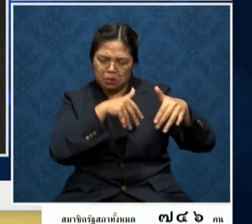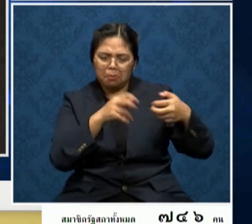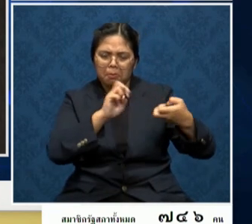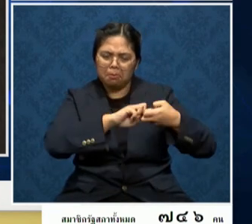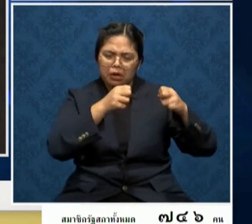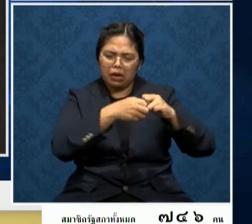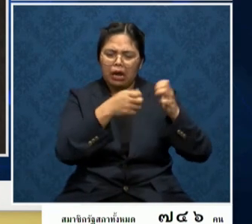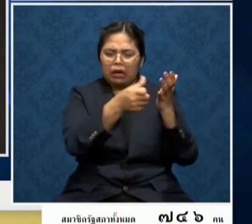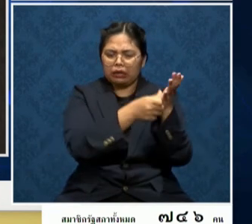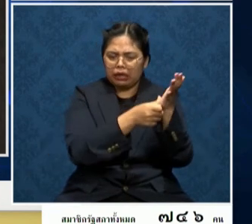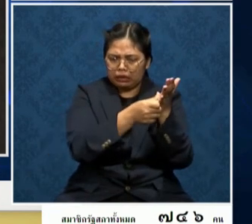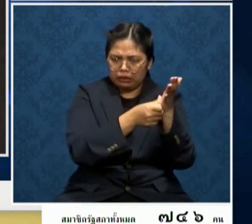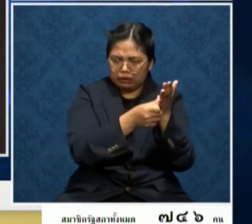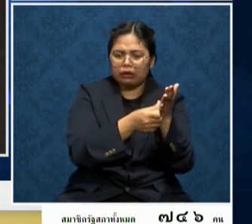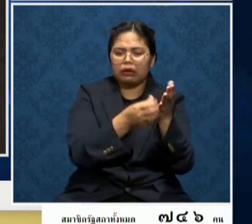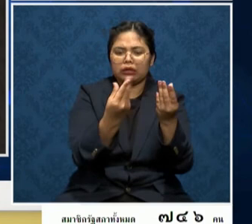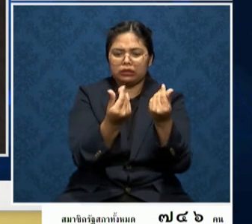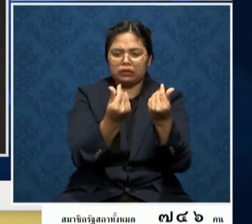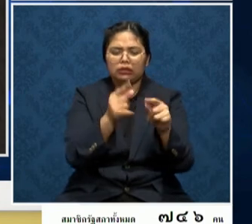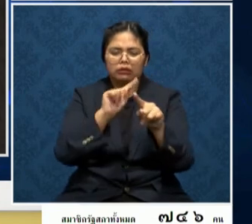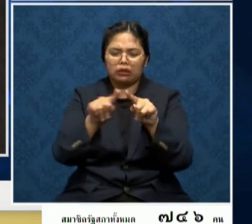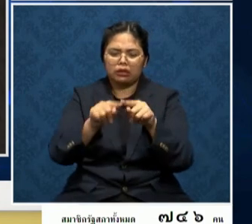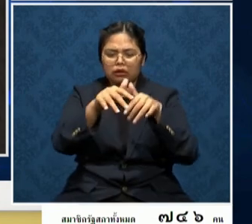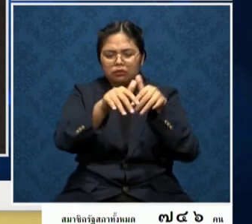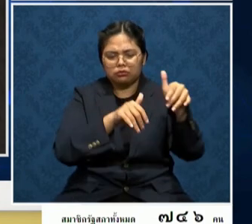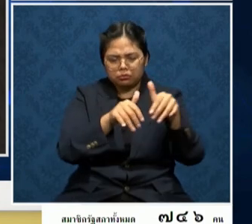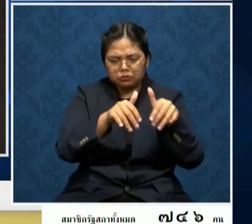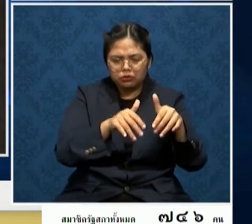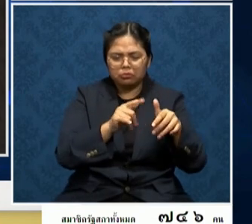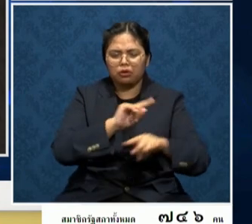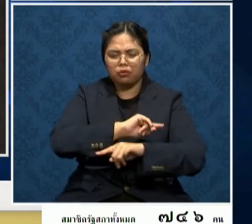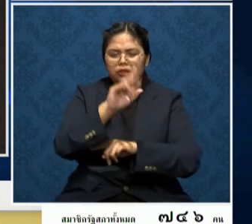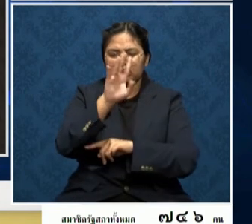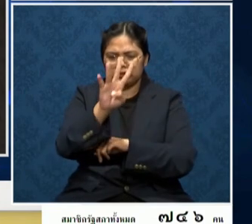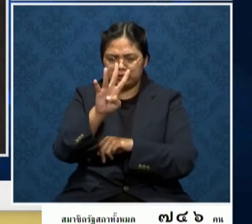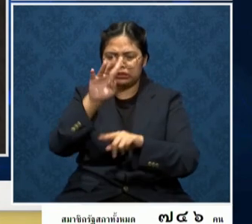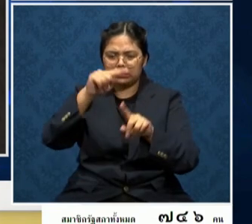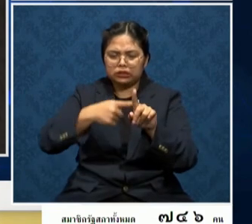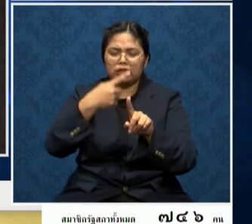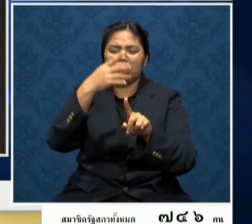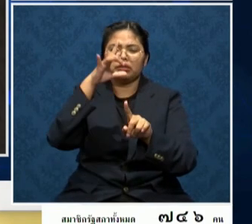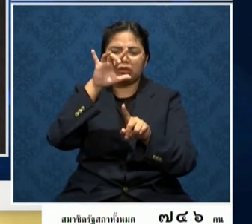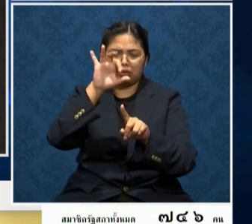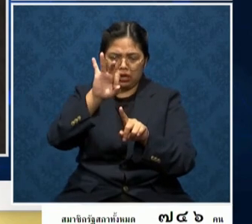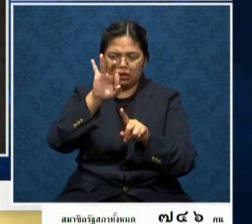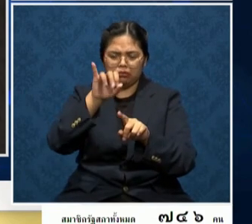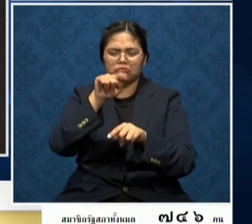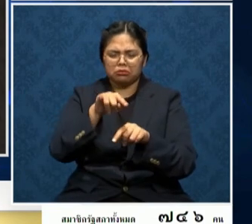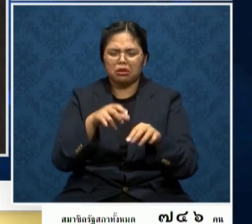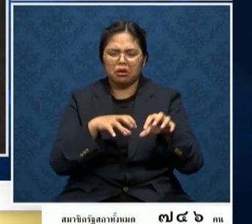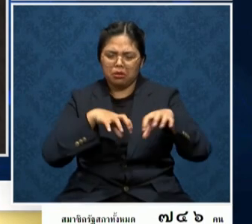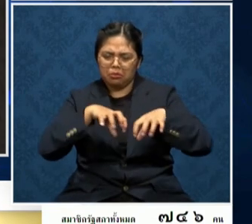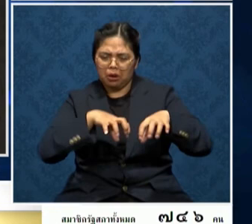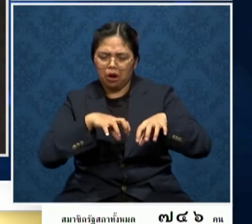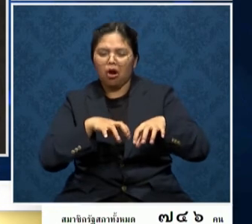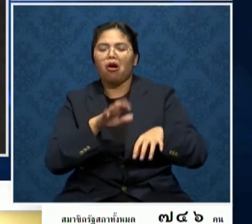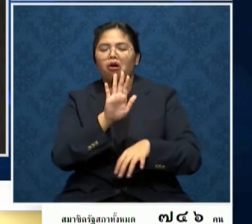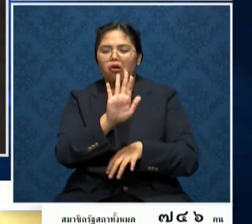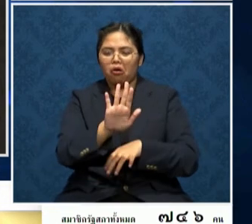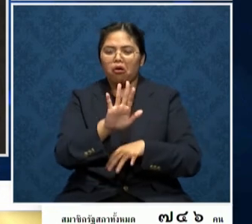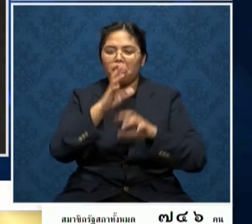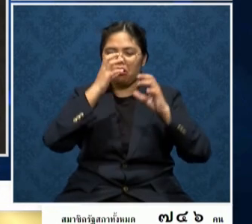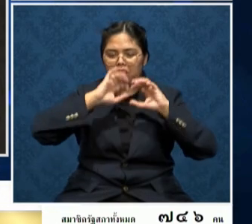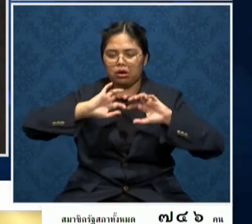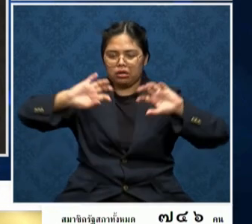แต่ปรากฏว่าเมื่อวันที่ 4กันยายนที่ผ่านมานี้นะครับซึ่งเป็นช่วงเวลาที่อำนาจบริหารประเทศนี้อยู่ในมือของคณะ